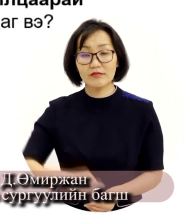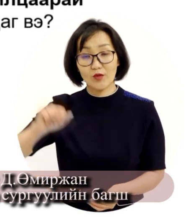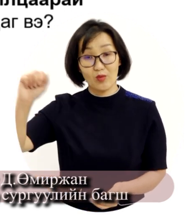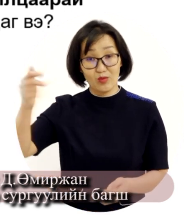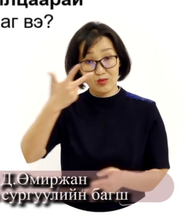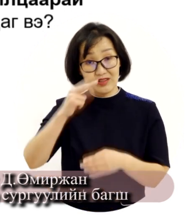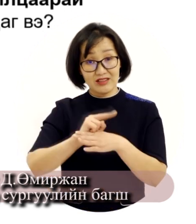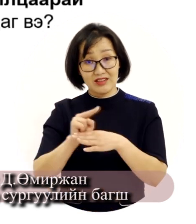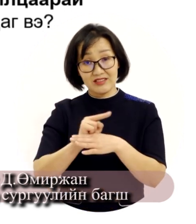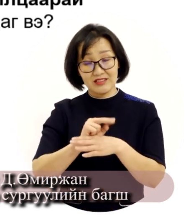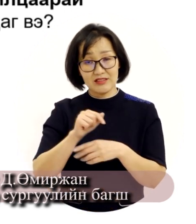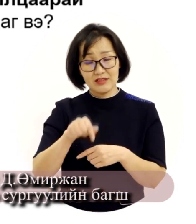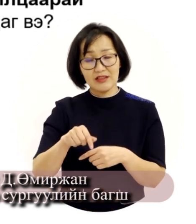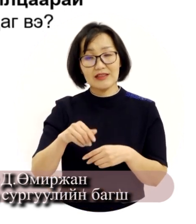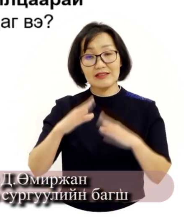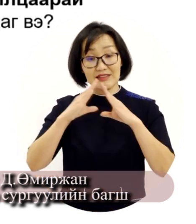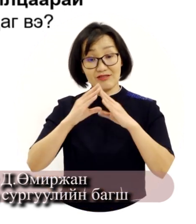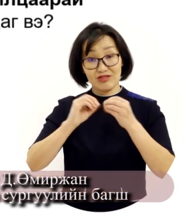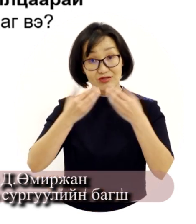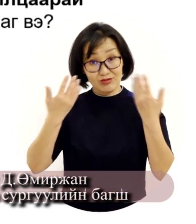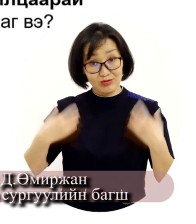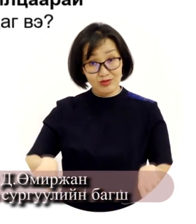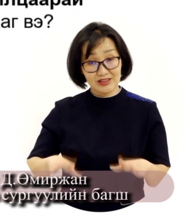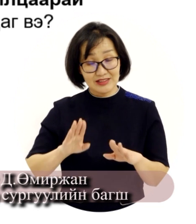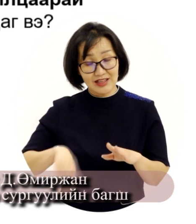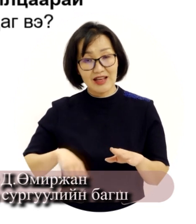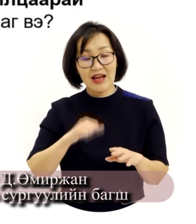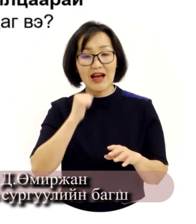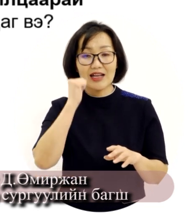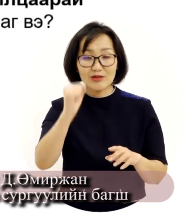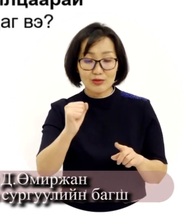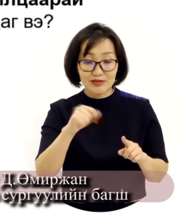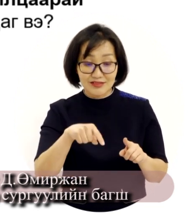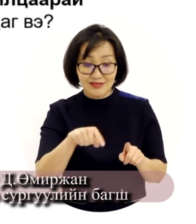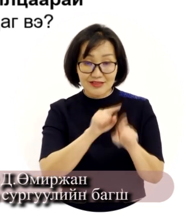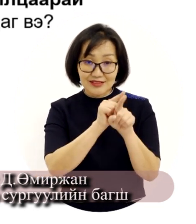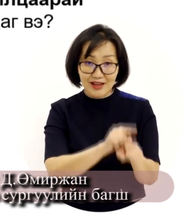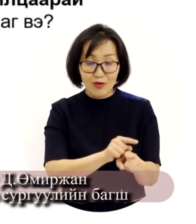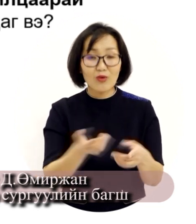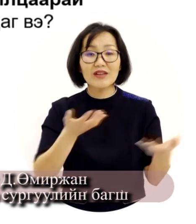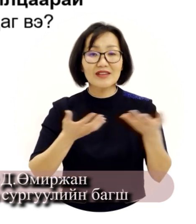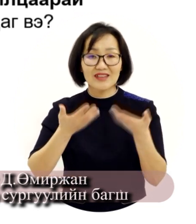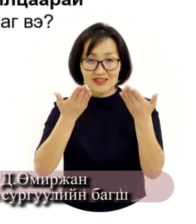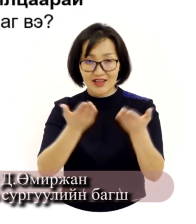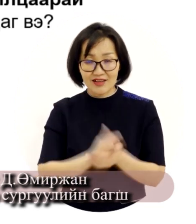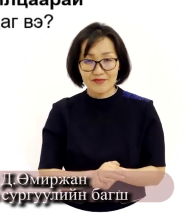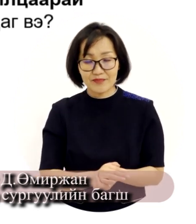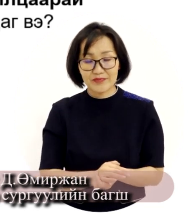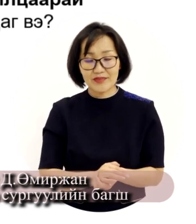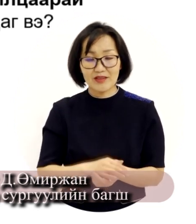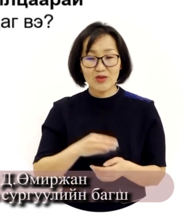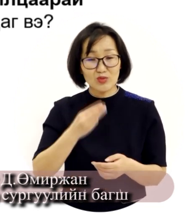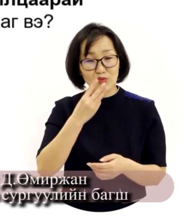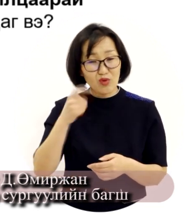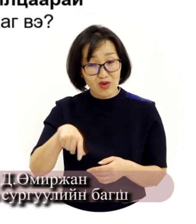Үшінші тапсырма. Тапсырманы орындағынан кейін сұрақ бойынша әңгімелесіңдер. А.